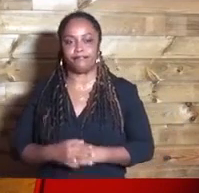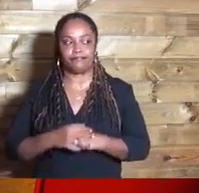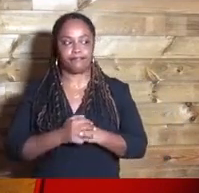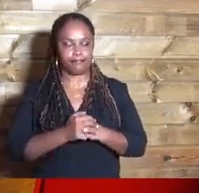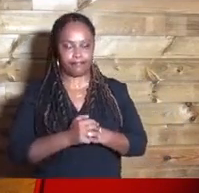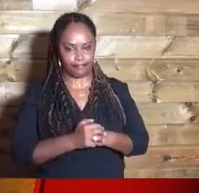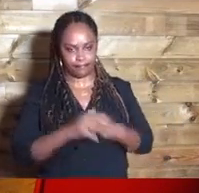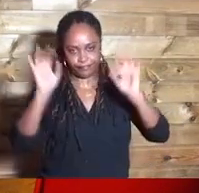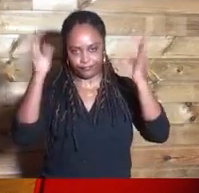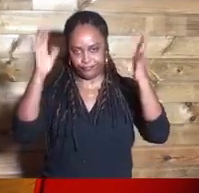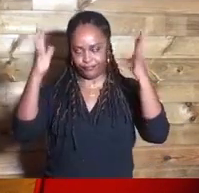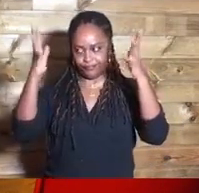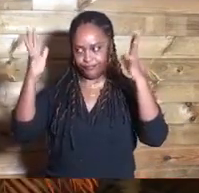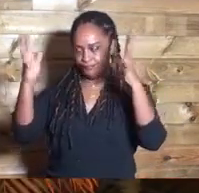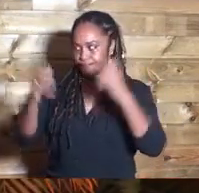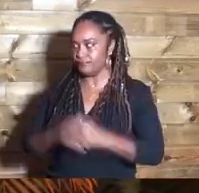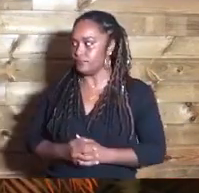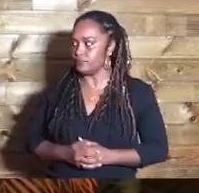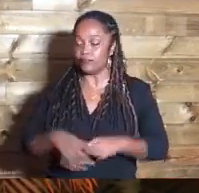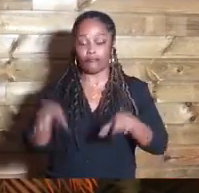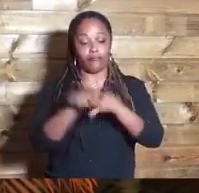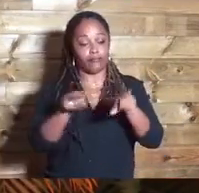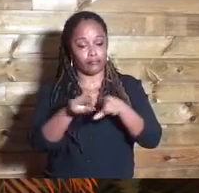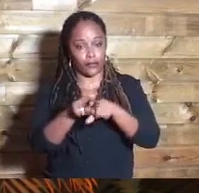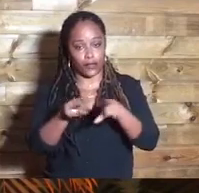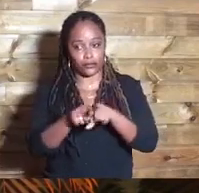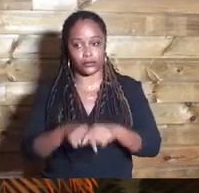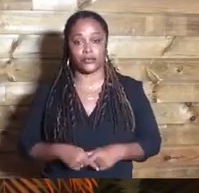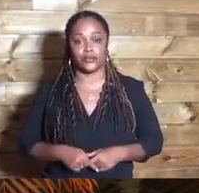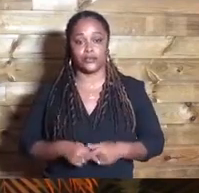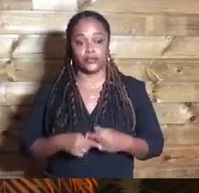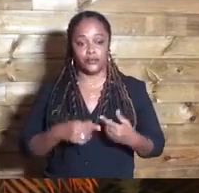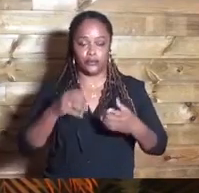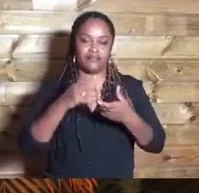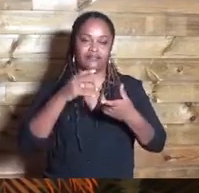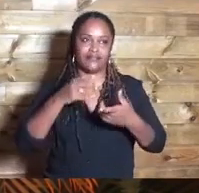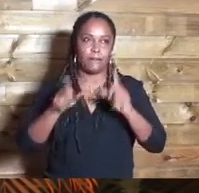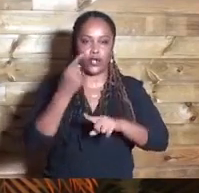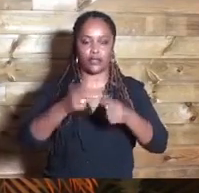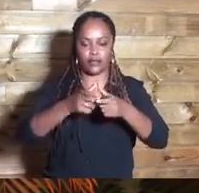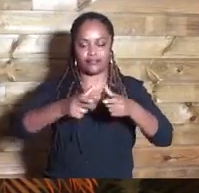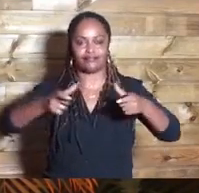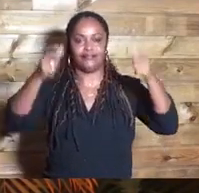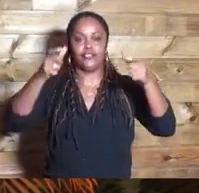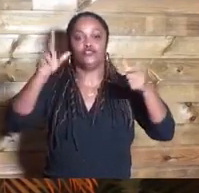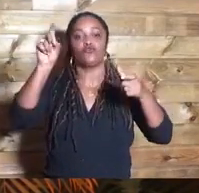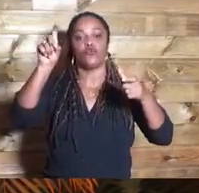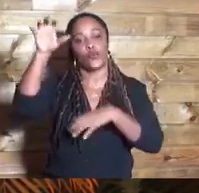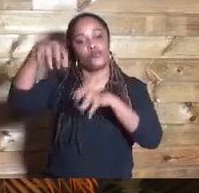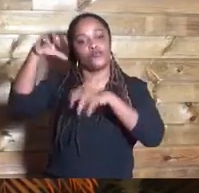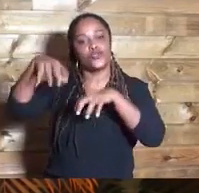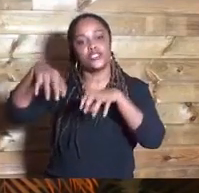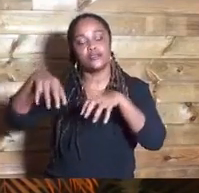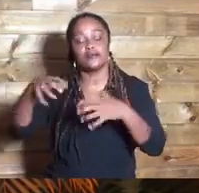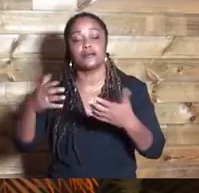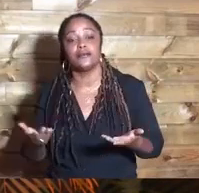sûr. Alors pourquoi nous insister si c'était nous qui a récupéré de l'eau à la pluie? Parce que nous savons si nous prenons de l'eau là qui a existé là